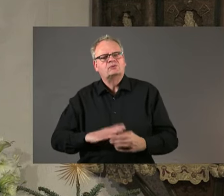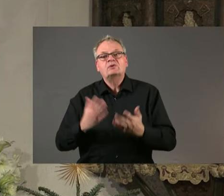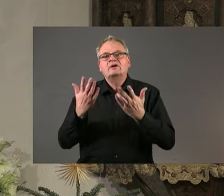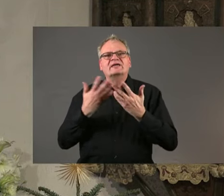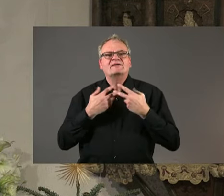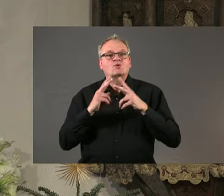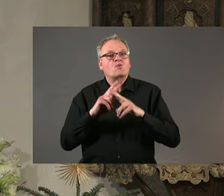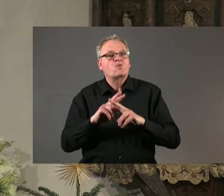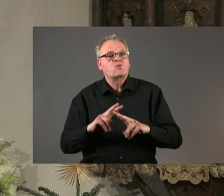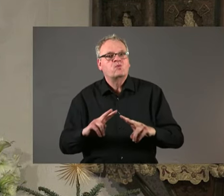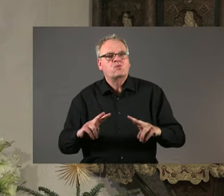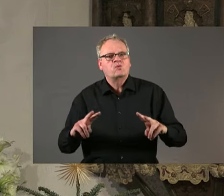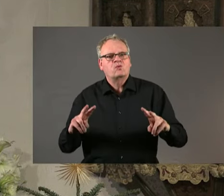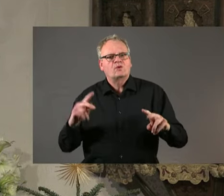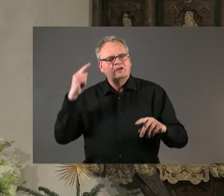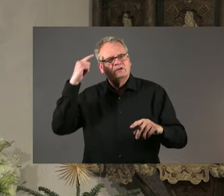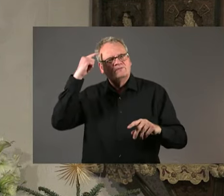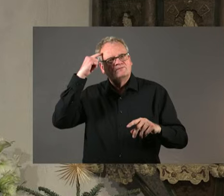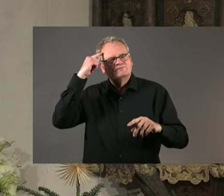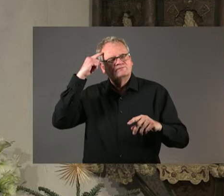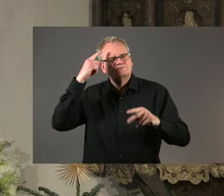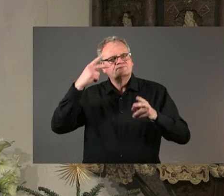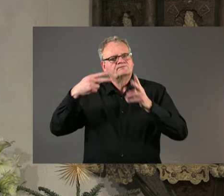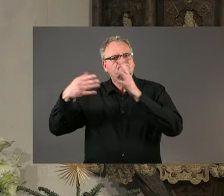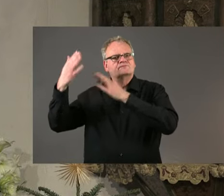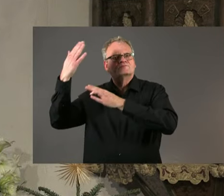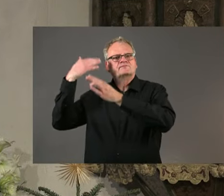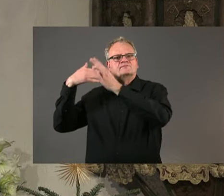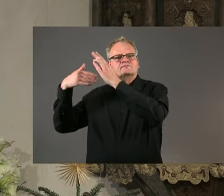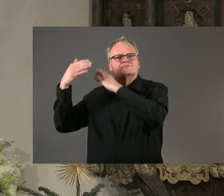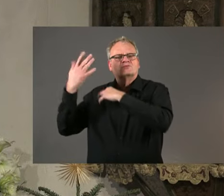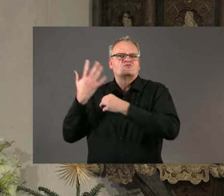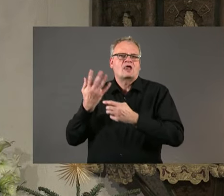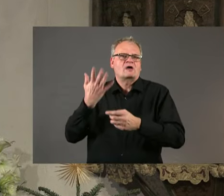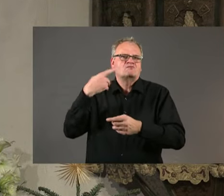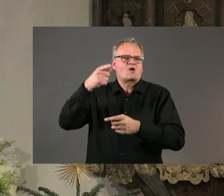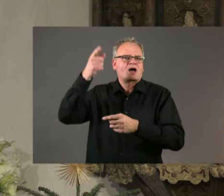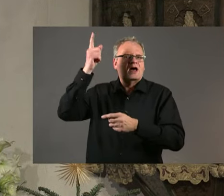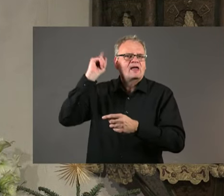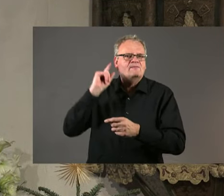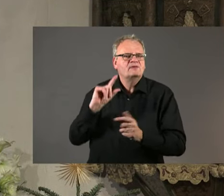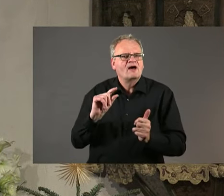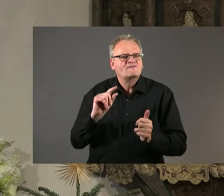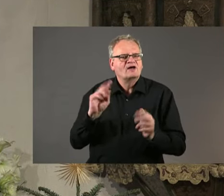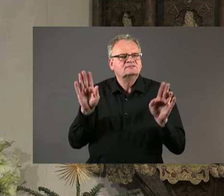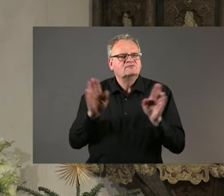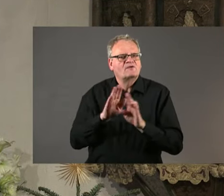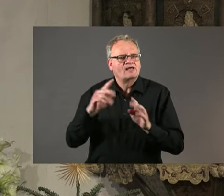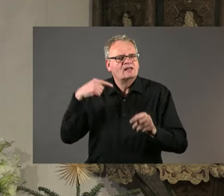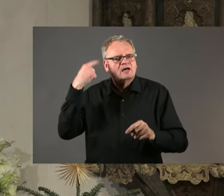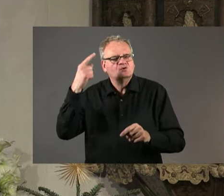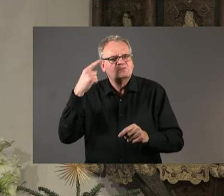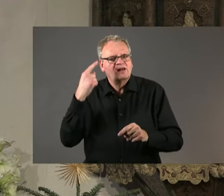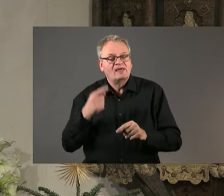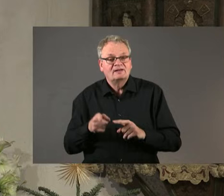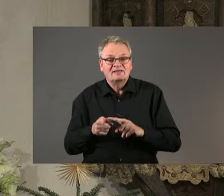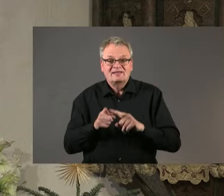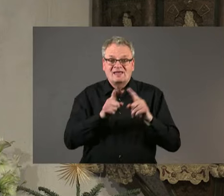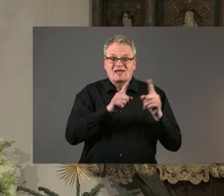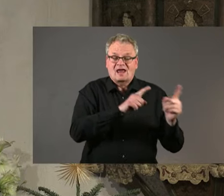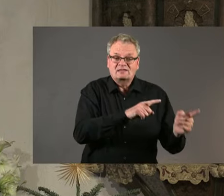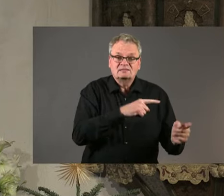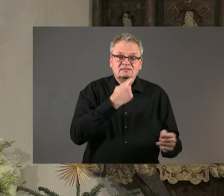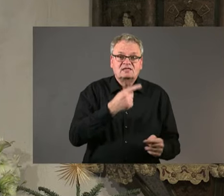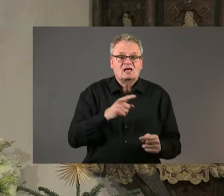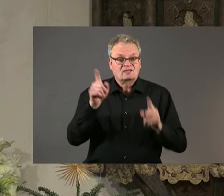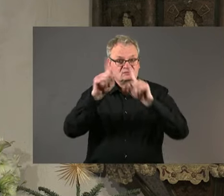kommst und deine Gedanken zurückwandern zum letzten Weihnachtsfest. Für manche ist der Stern ein Fingerzeig